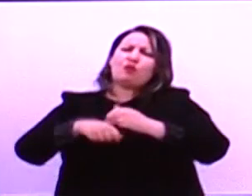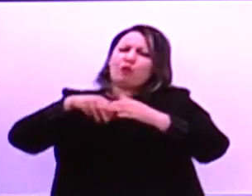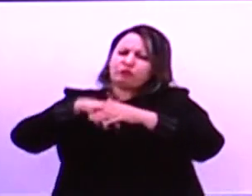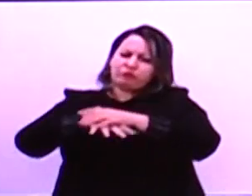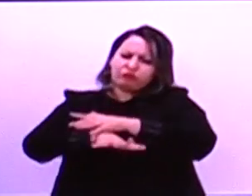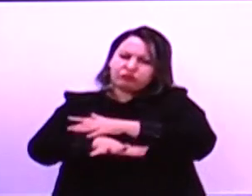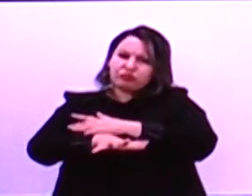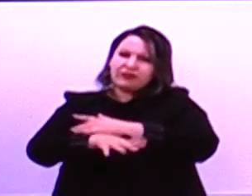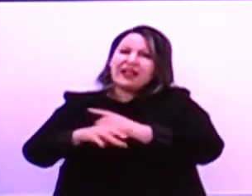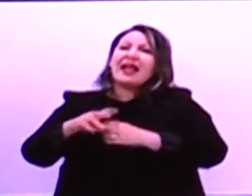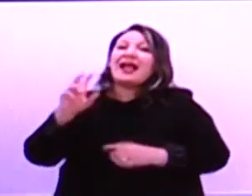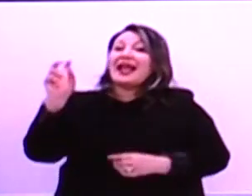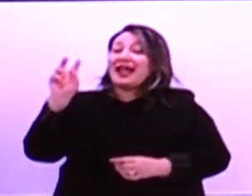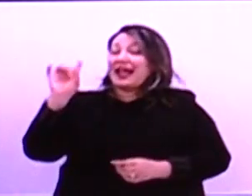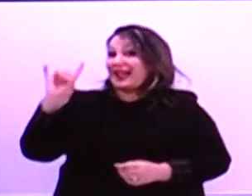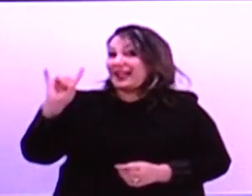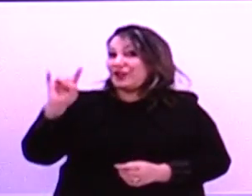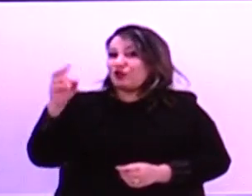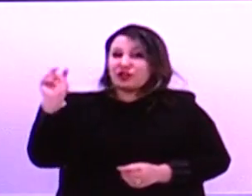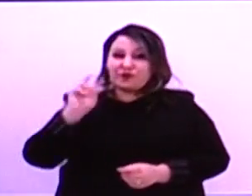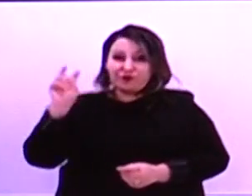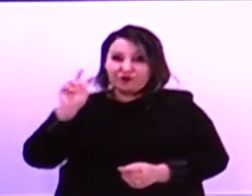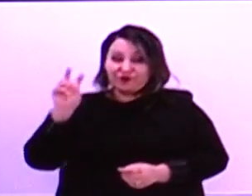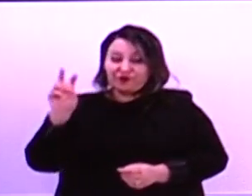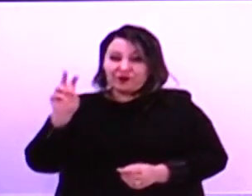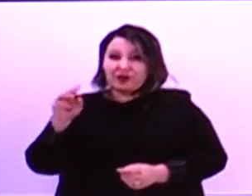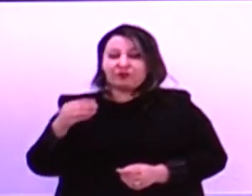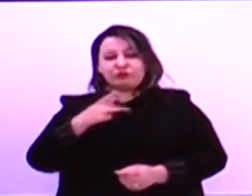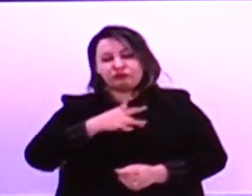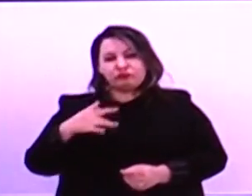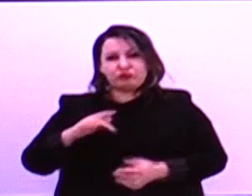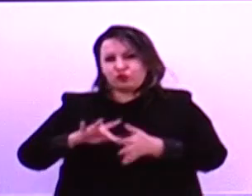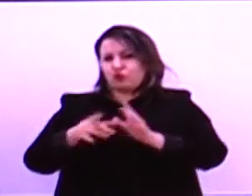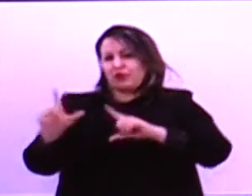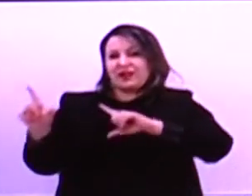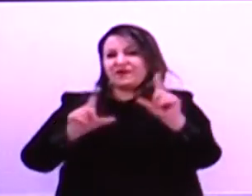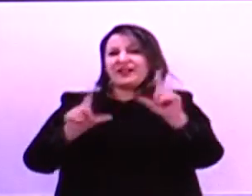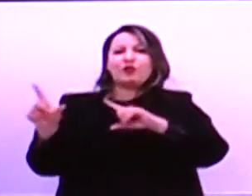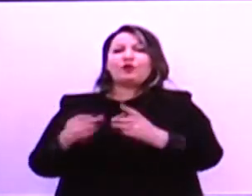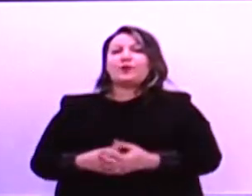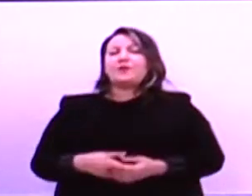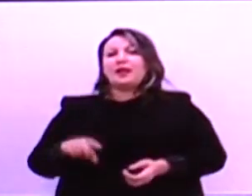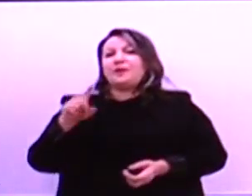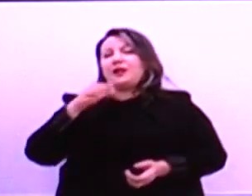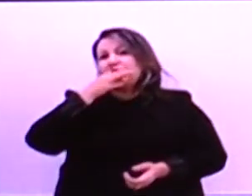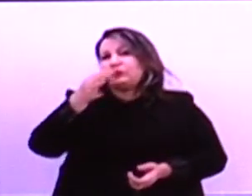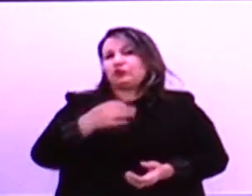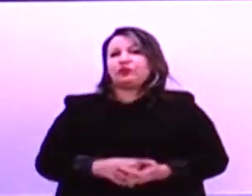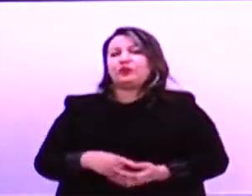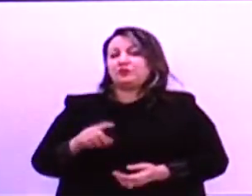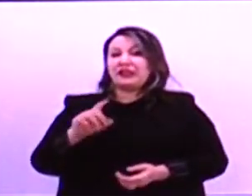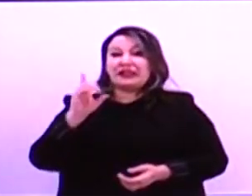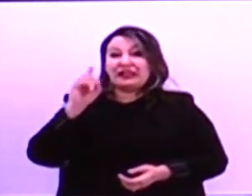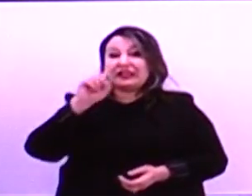الهيدروجين الاخضر اللي يكون هو الملائم لكل السيارات. هذا واش حبيت نقول. ولكن فيما يخص